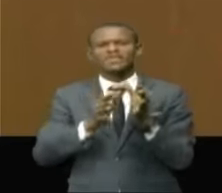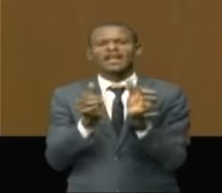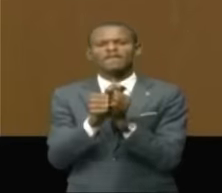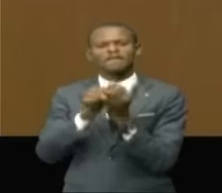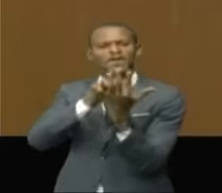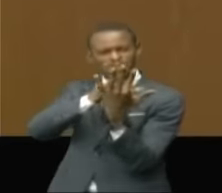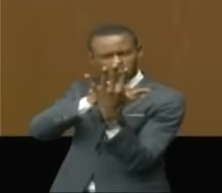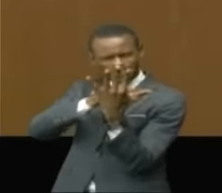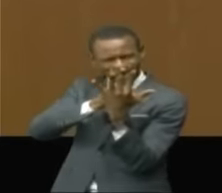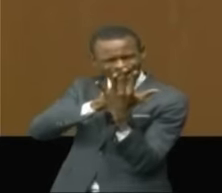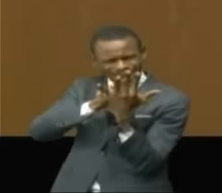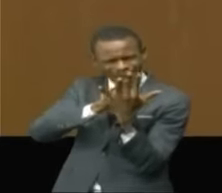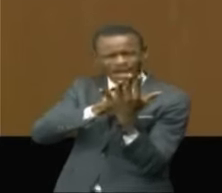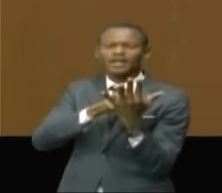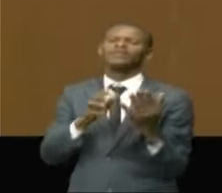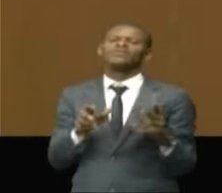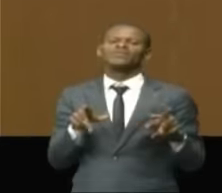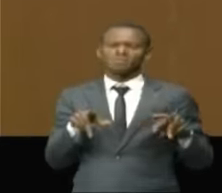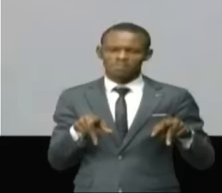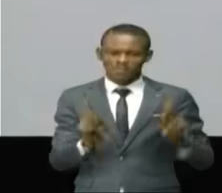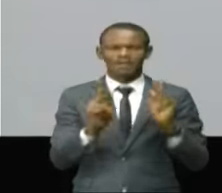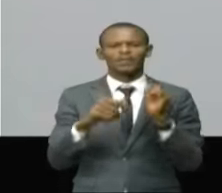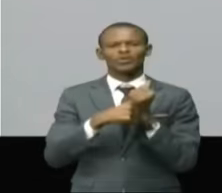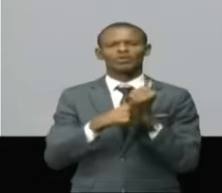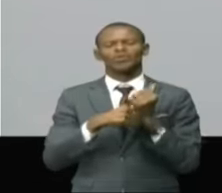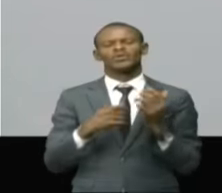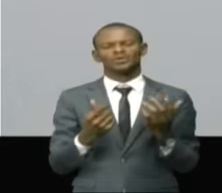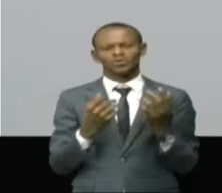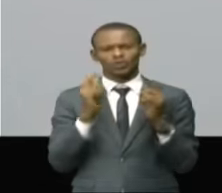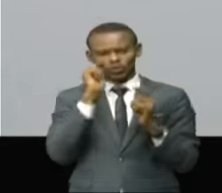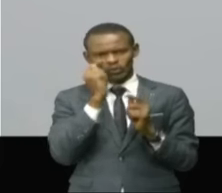signes et de l'écriture braille. 3.